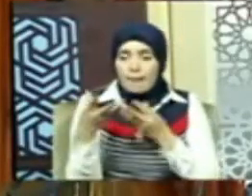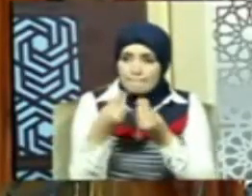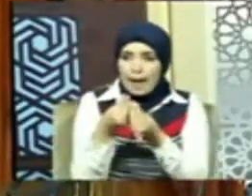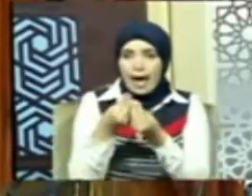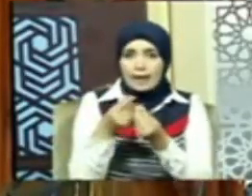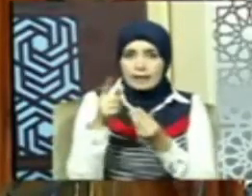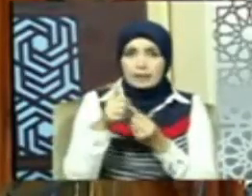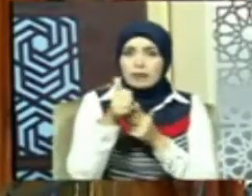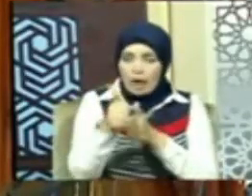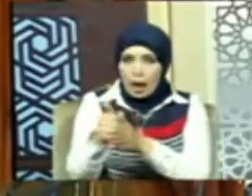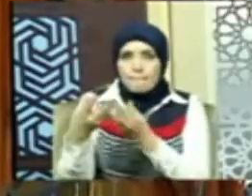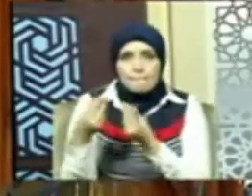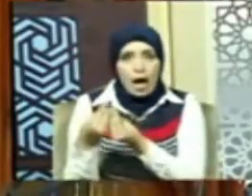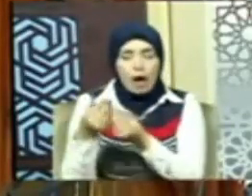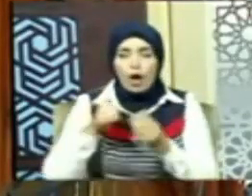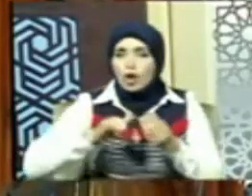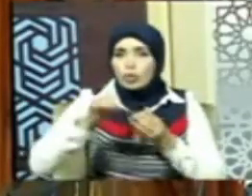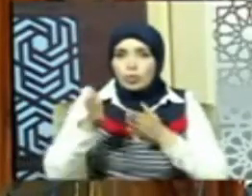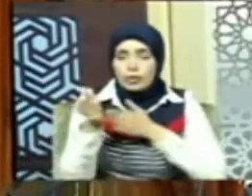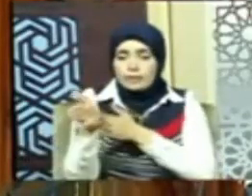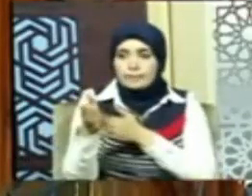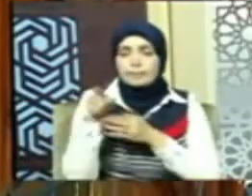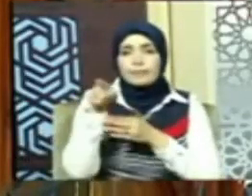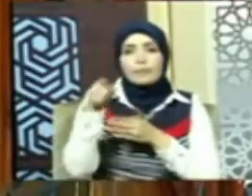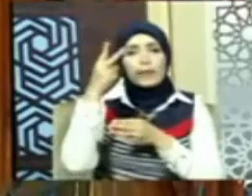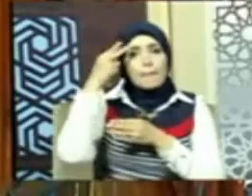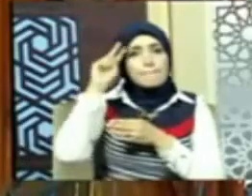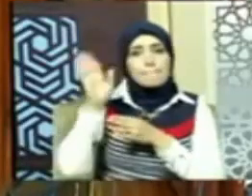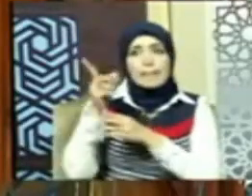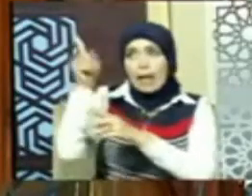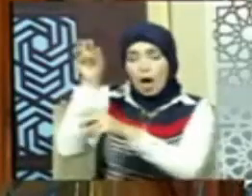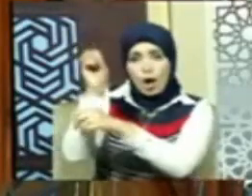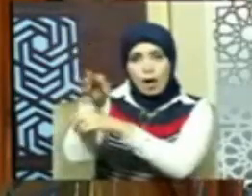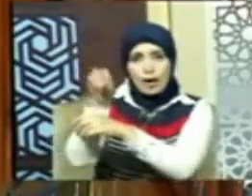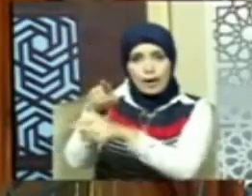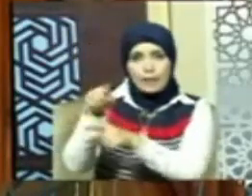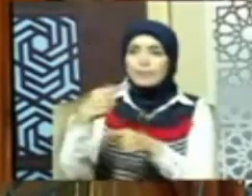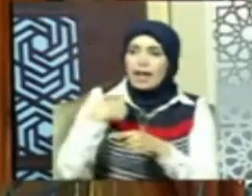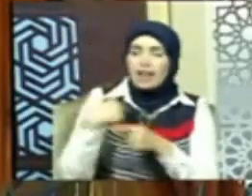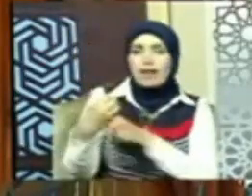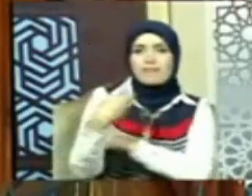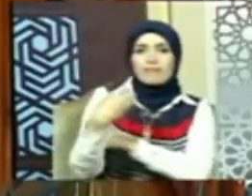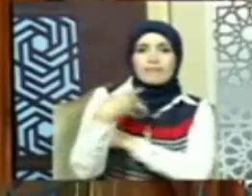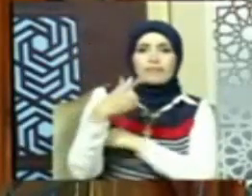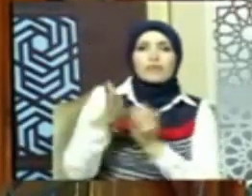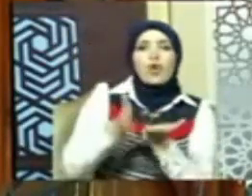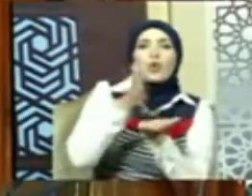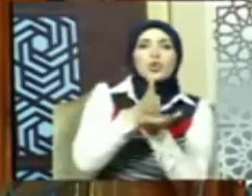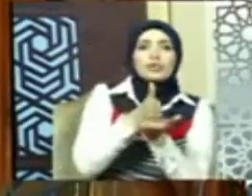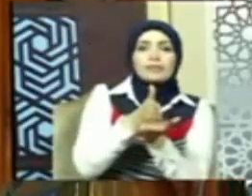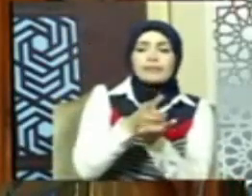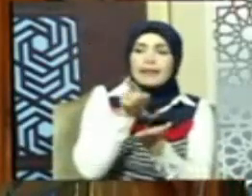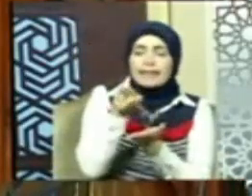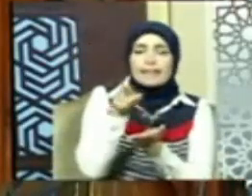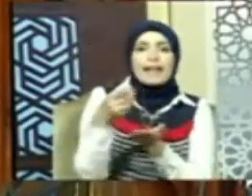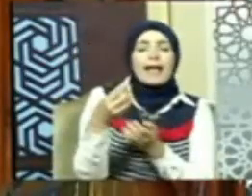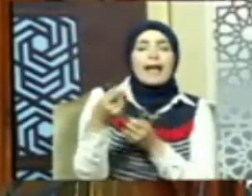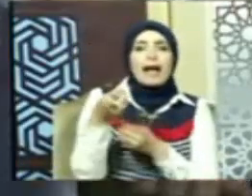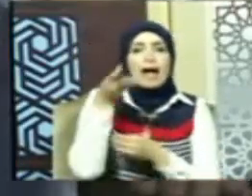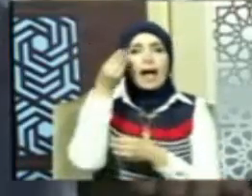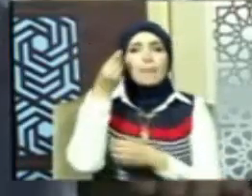أن تعلمني مما علمت رشدا علما